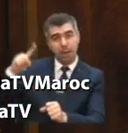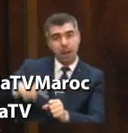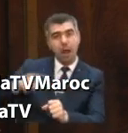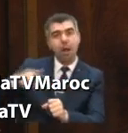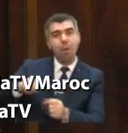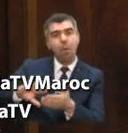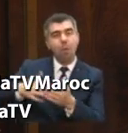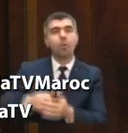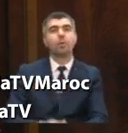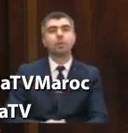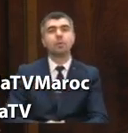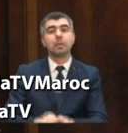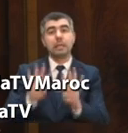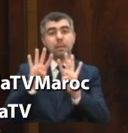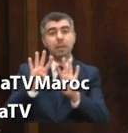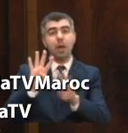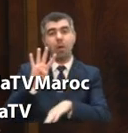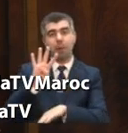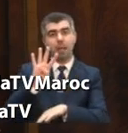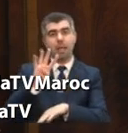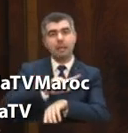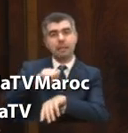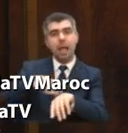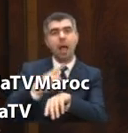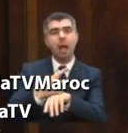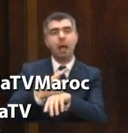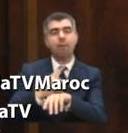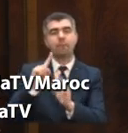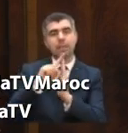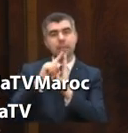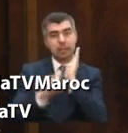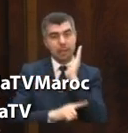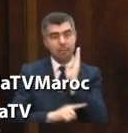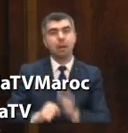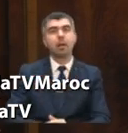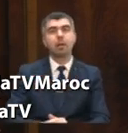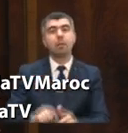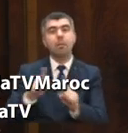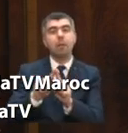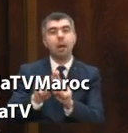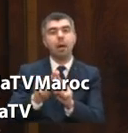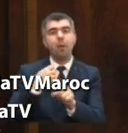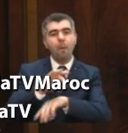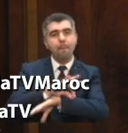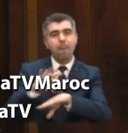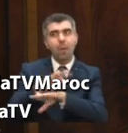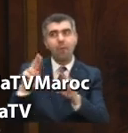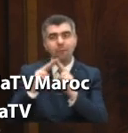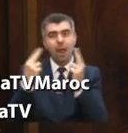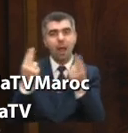باعتبار 48 ساعة عمل في الأسبوع، بينما كانت توقعات مكتب العمل الدولي للتراجع في حدود